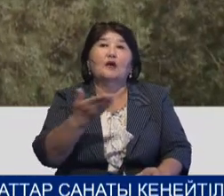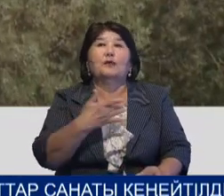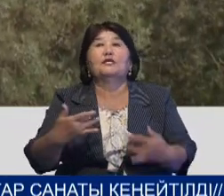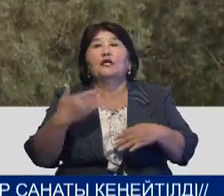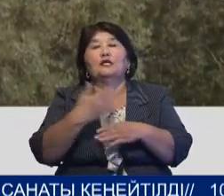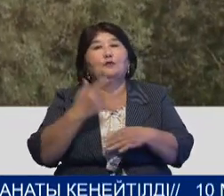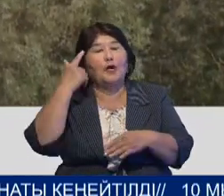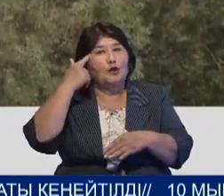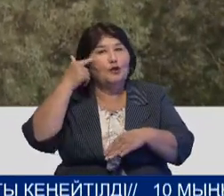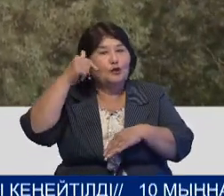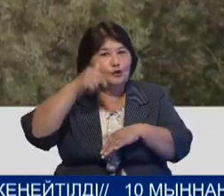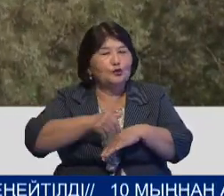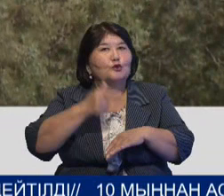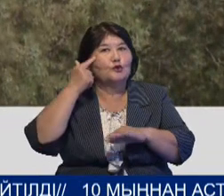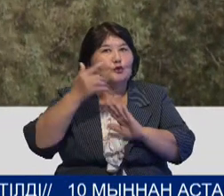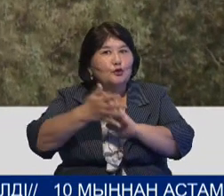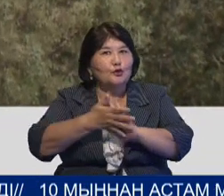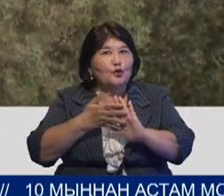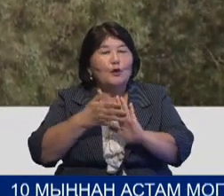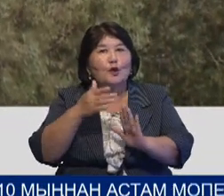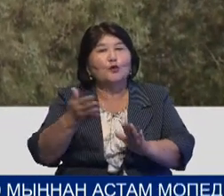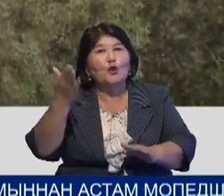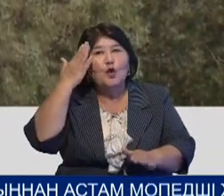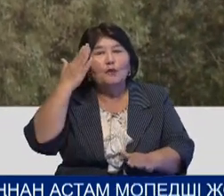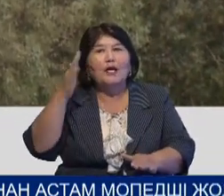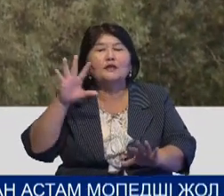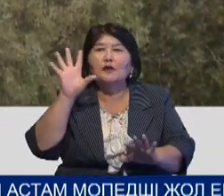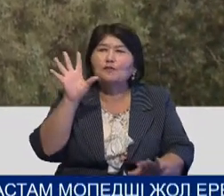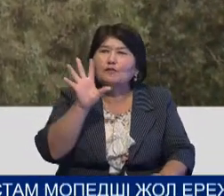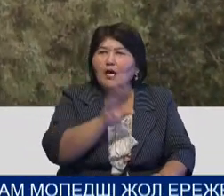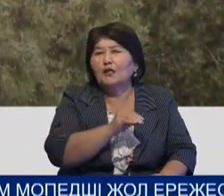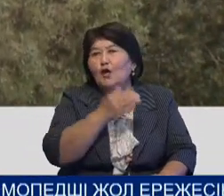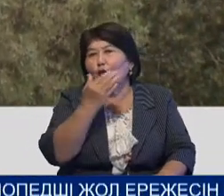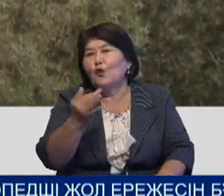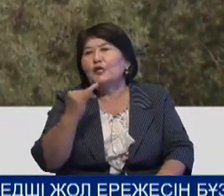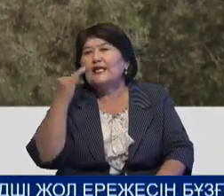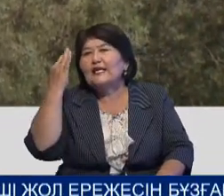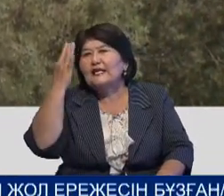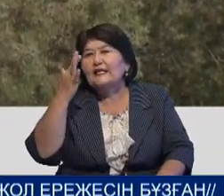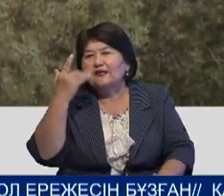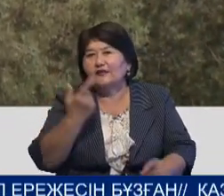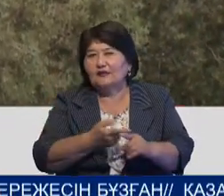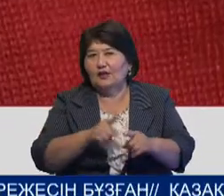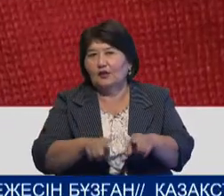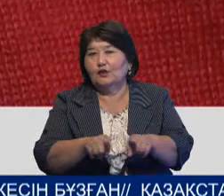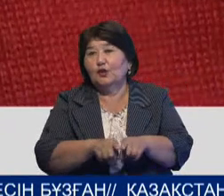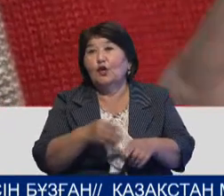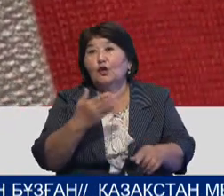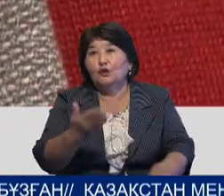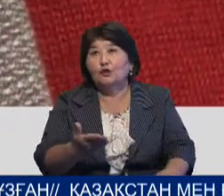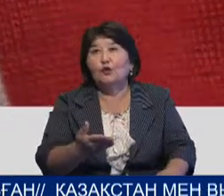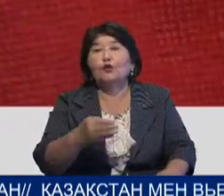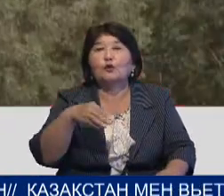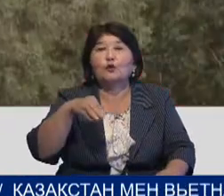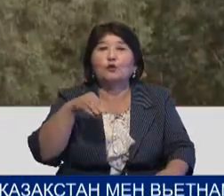спектаклімізді түсініп, ұғынып, соның мағынасына, мәніне, оның идеясына деген сияқты. Соны